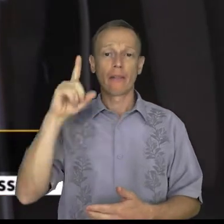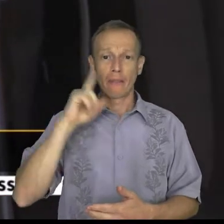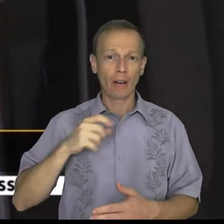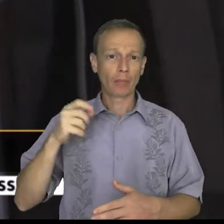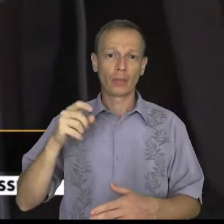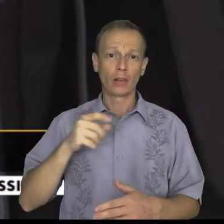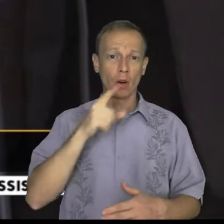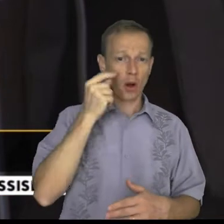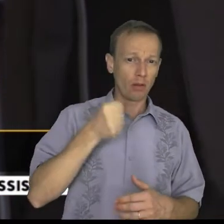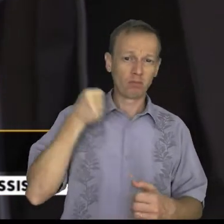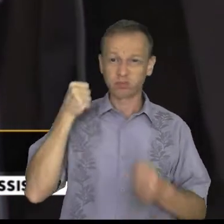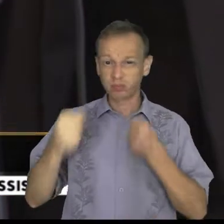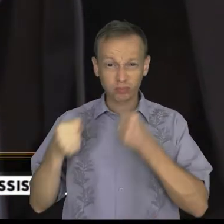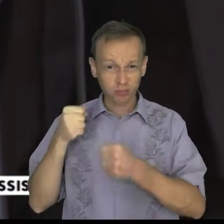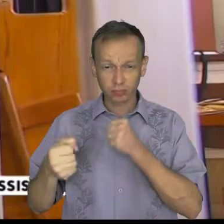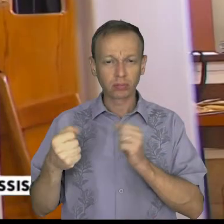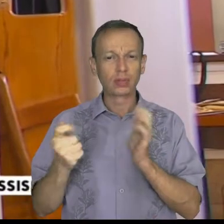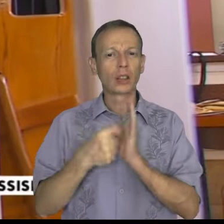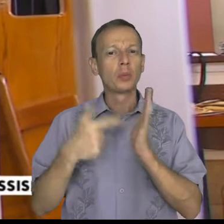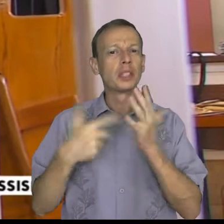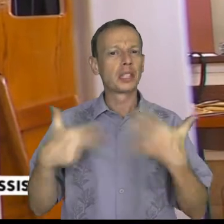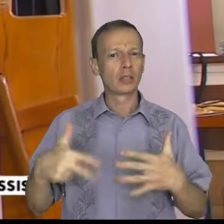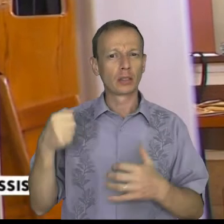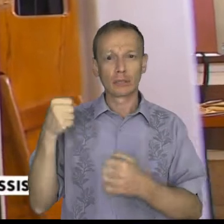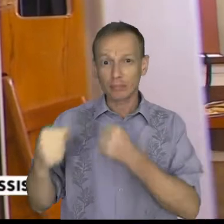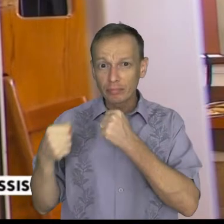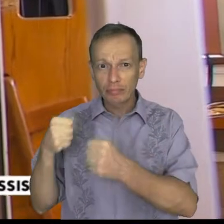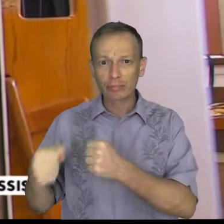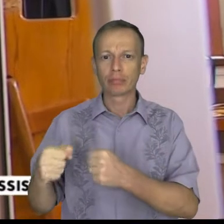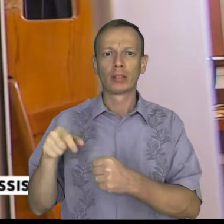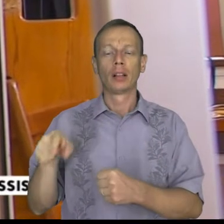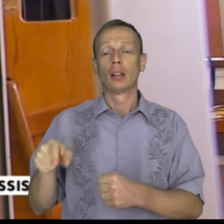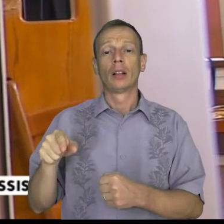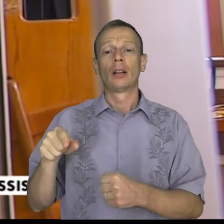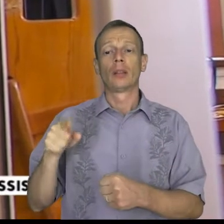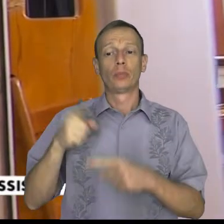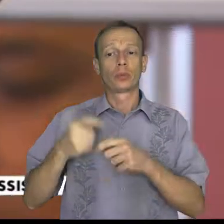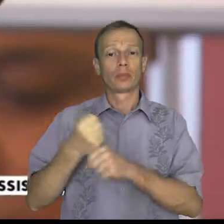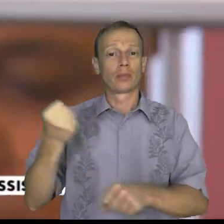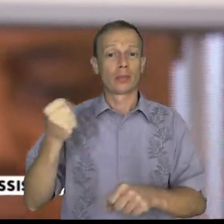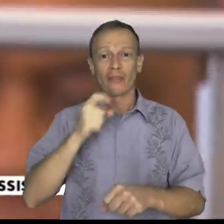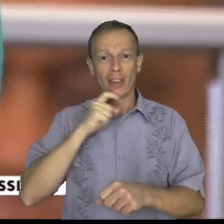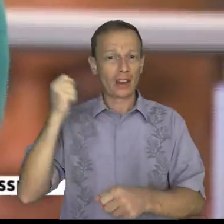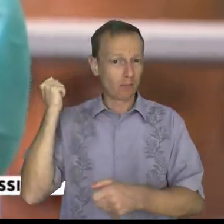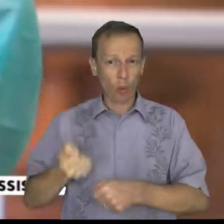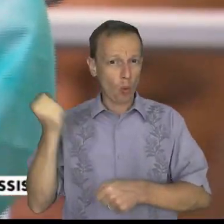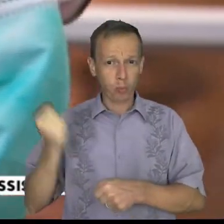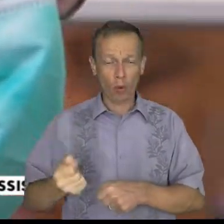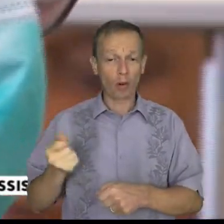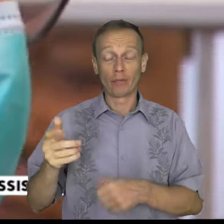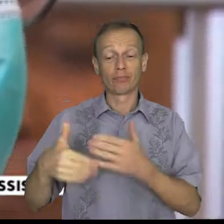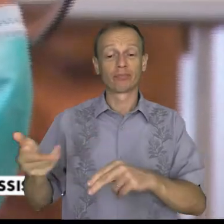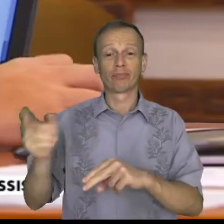un homme bat sa femme à coups de poing, de pied et de barre de fer. Après 31 ans de vie commune, Amelia, mère de 3